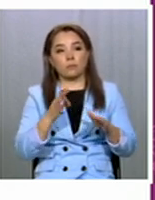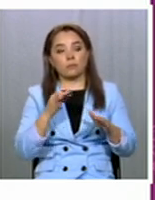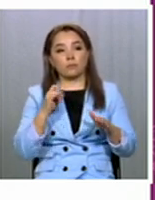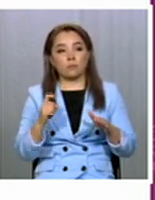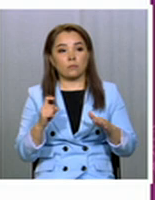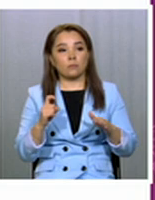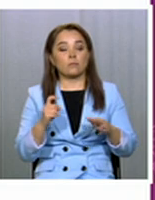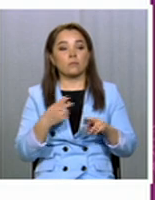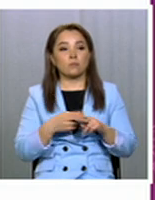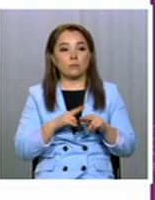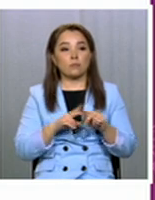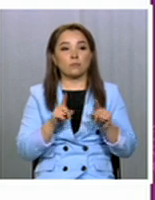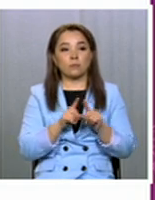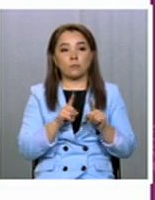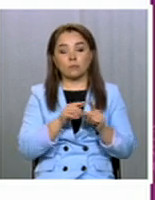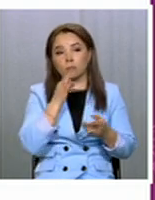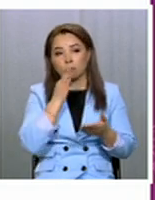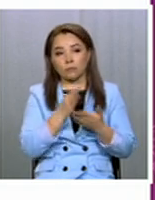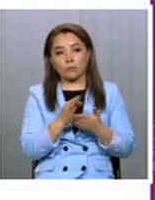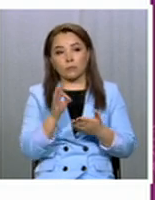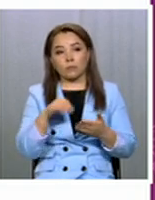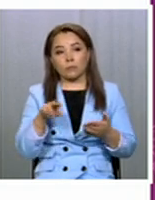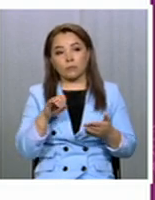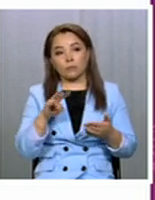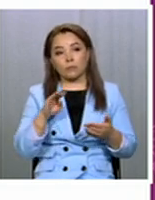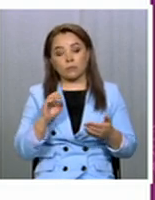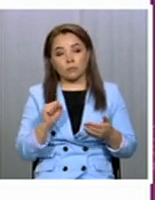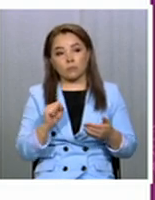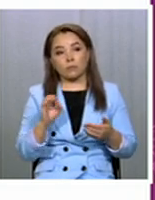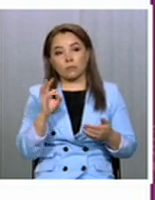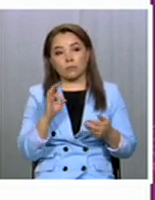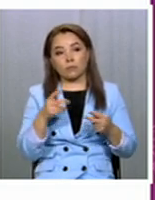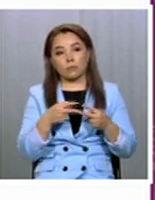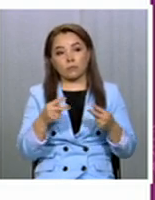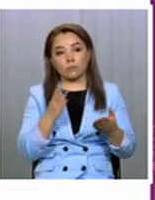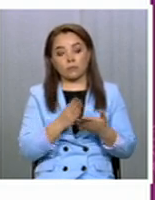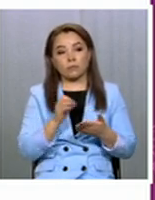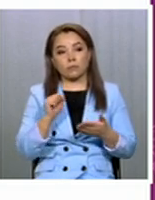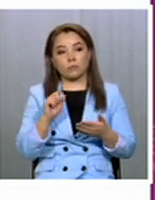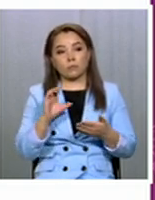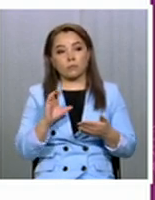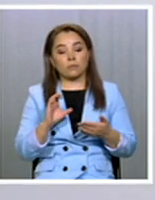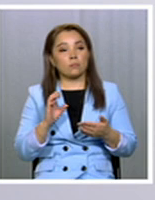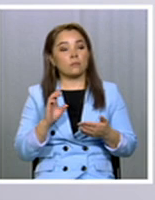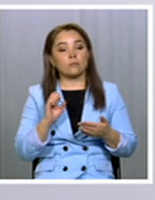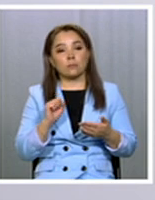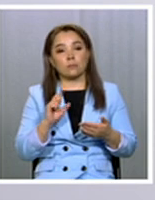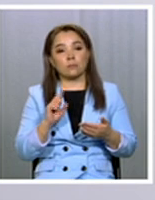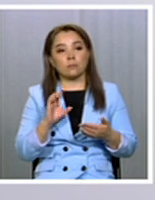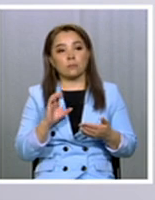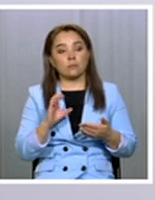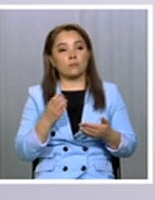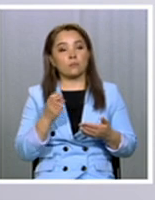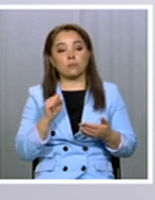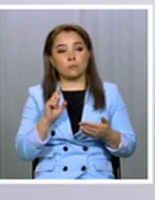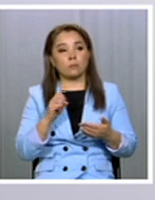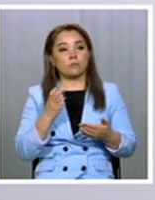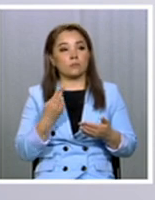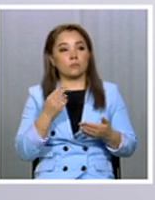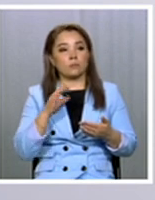бойында жатыр, демек ординатысы 0-ге тең. Ал абсциссасы неге тең? ОА-ның ұзындығы